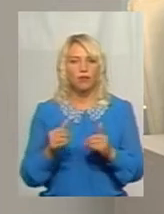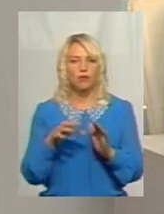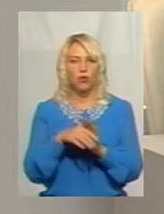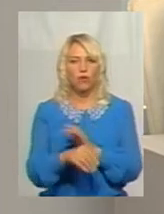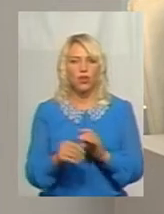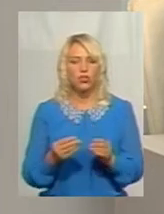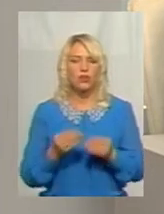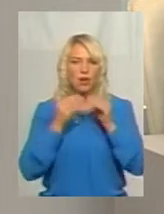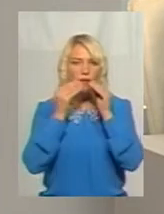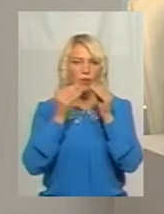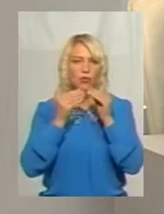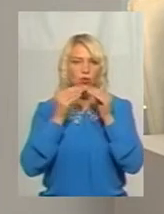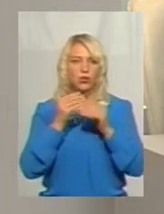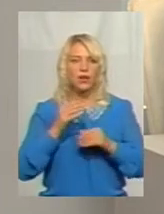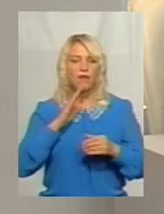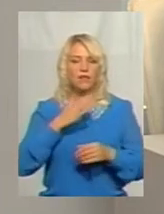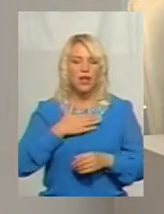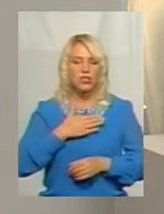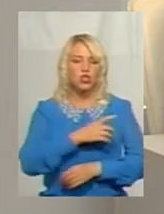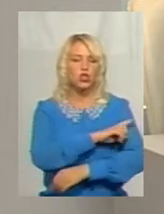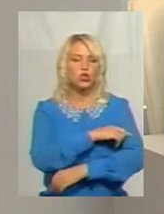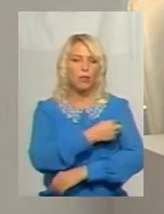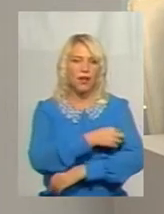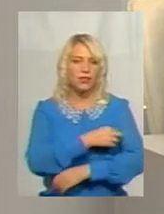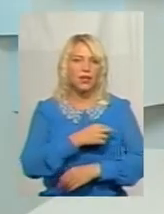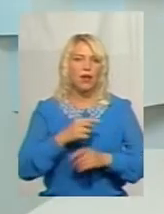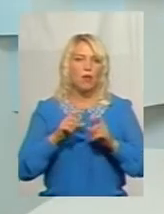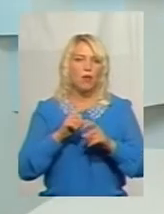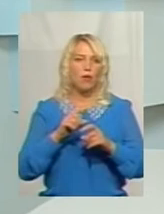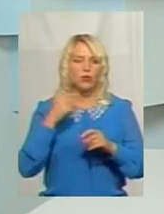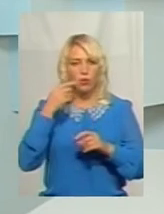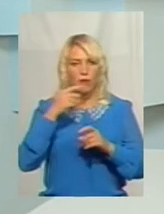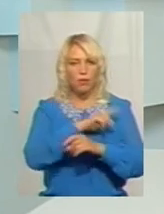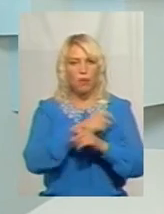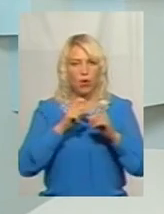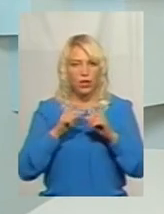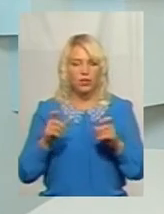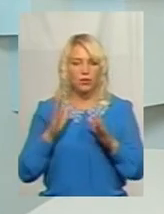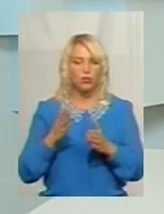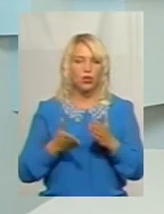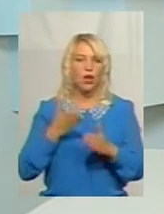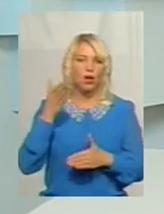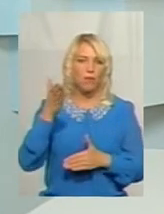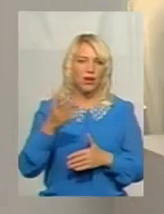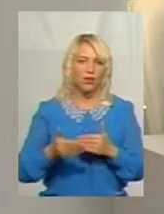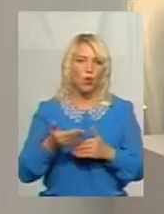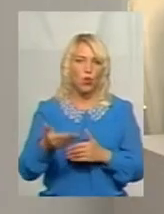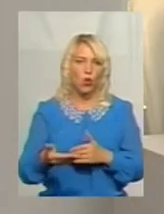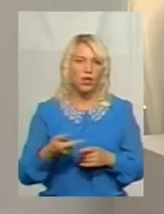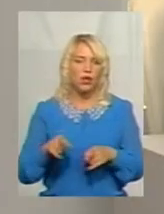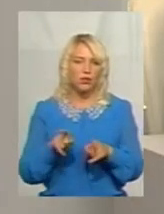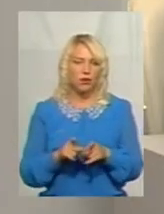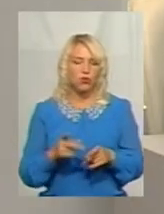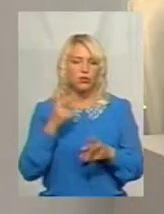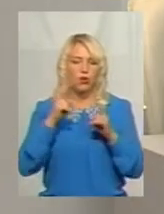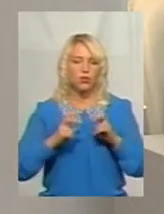впровадження імплантології в нашій стомат-поліклініці. Через те ми думаємо, що все-таки якийсь крок буде вперед. Крім того, ми теж розглядаємо